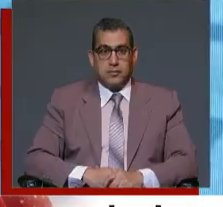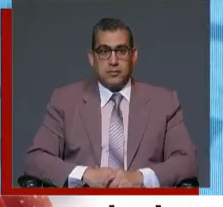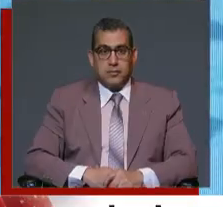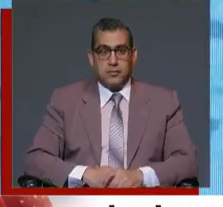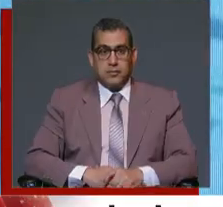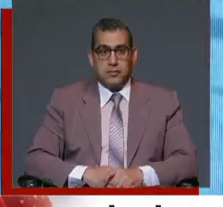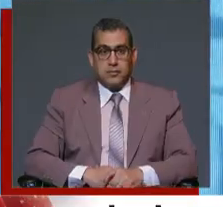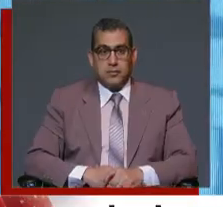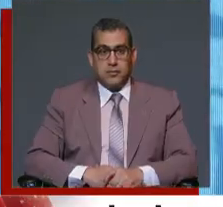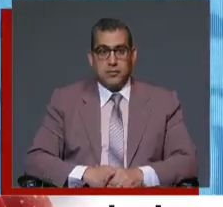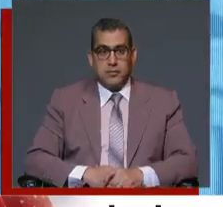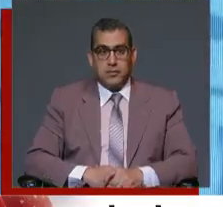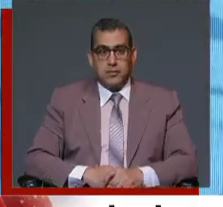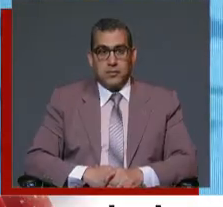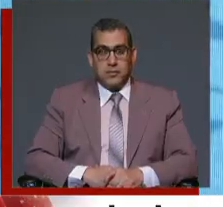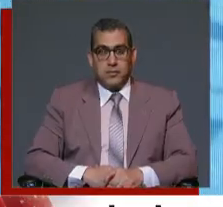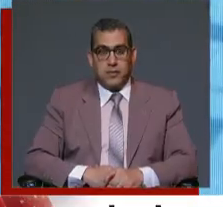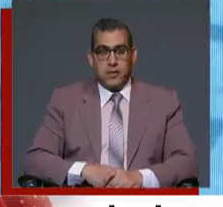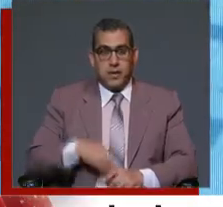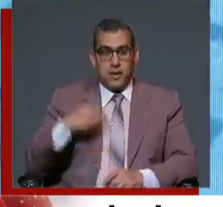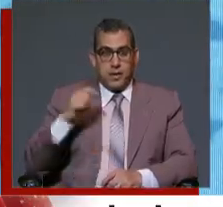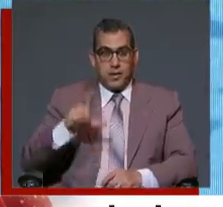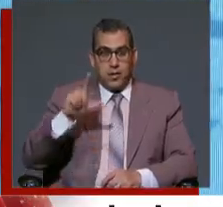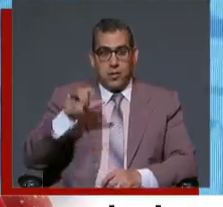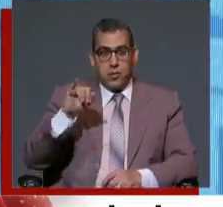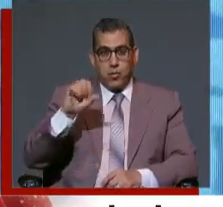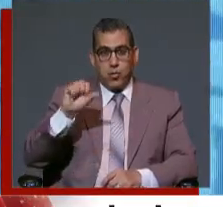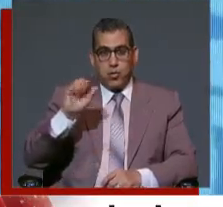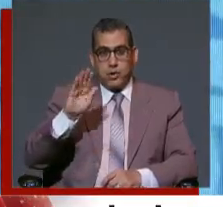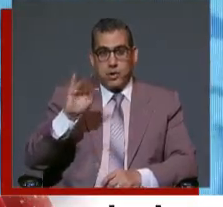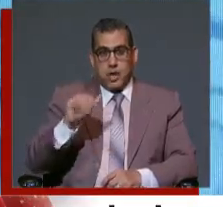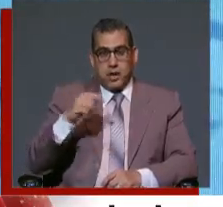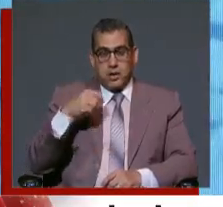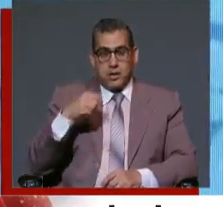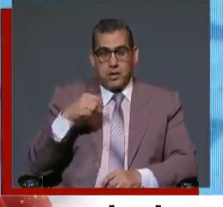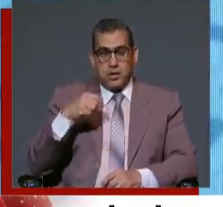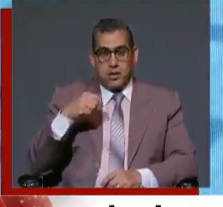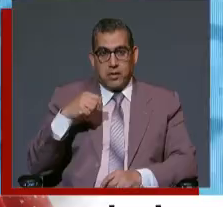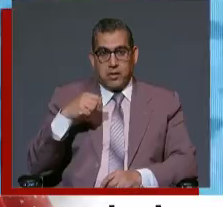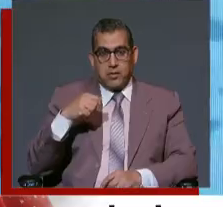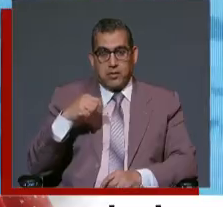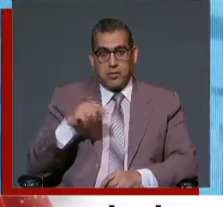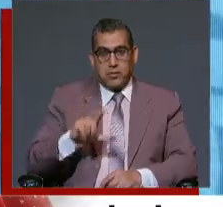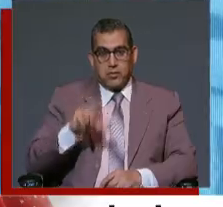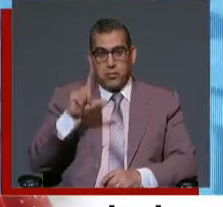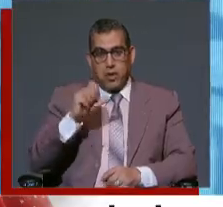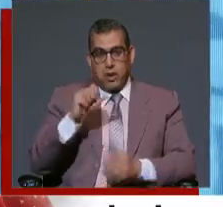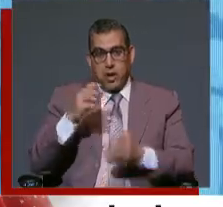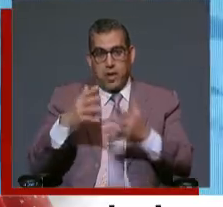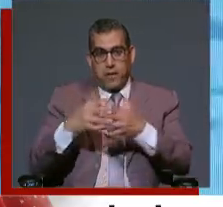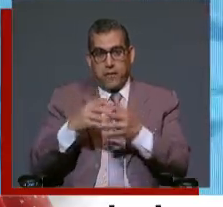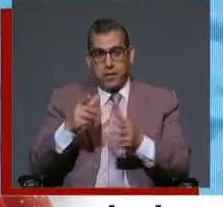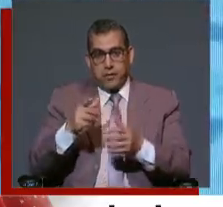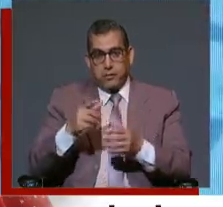السيد موسى فخي محمد معالي رئيس المفوضية الاتحاد الأفريقية،